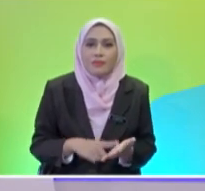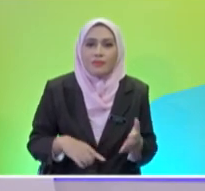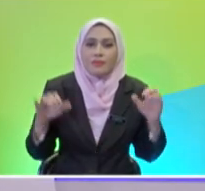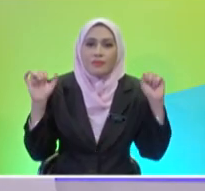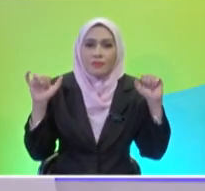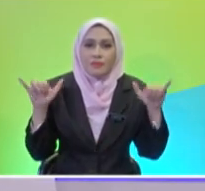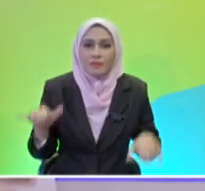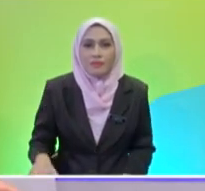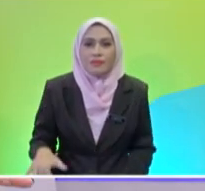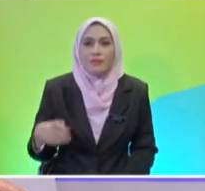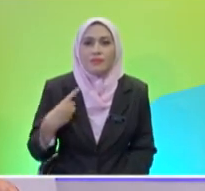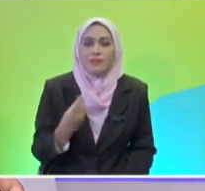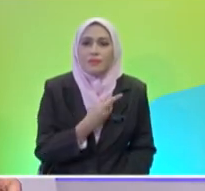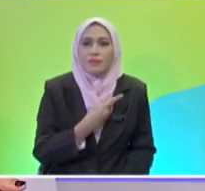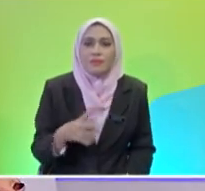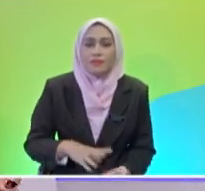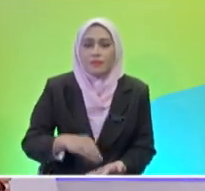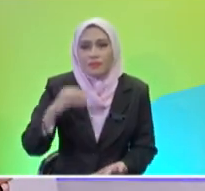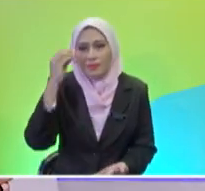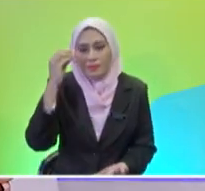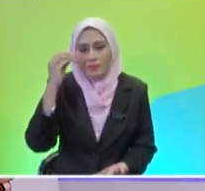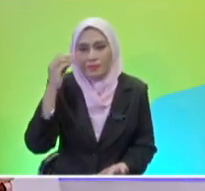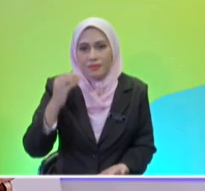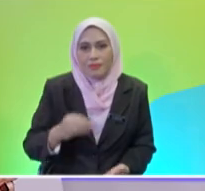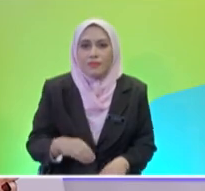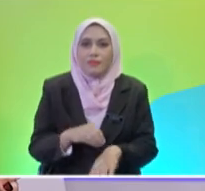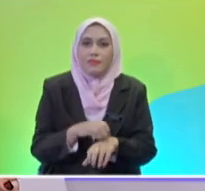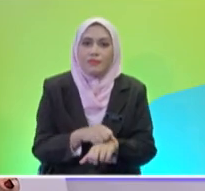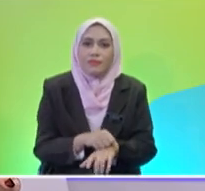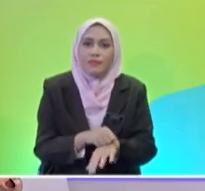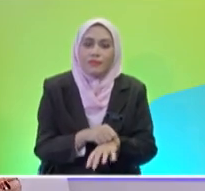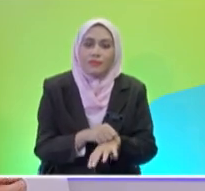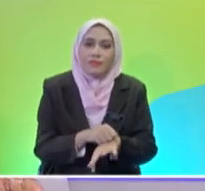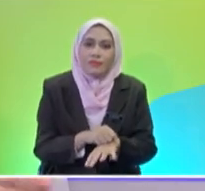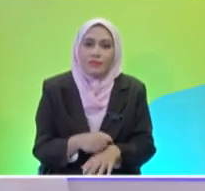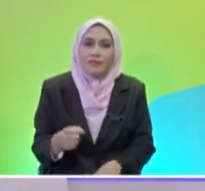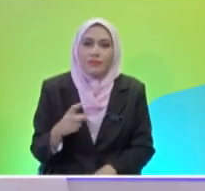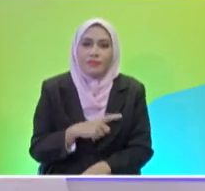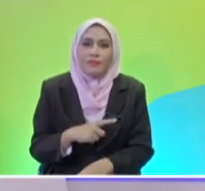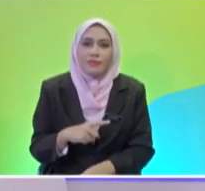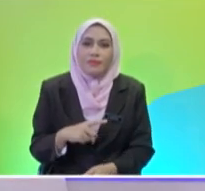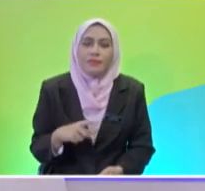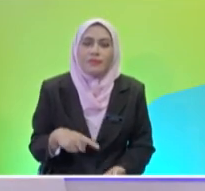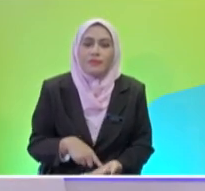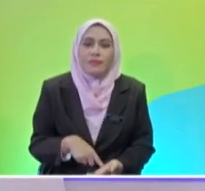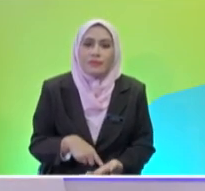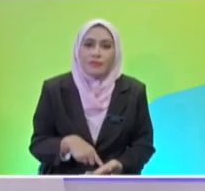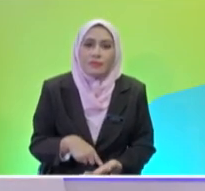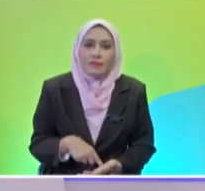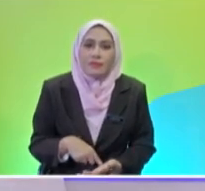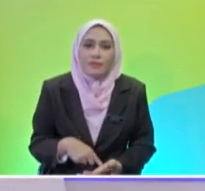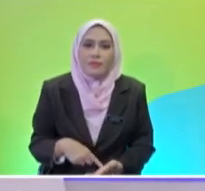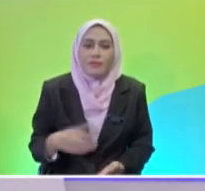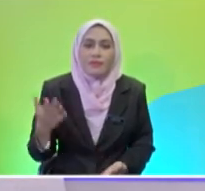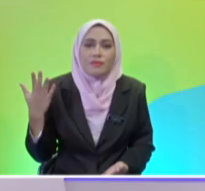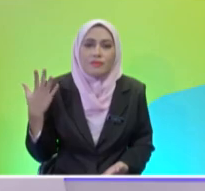pada hari ini? Kita telah mempelajari mengenai serangga. Okey, sebelum ni kita mesti tertukar haiwan liar,